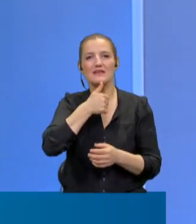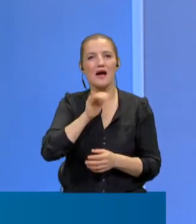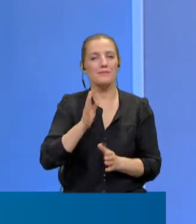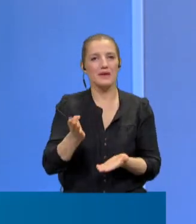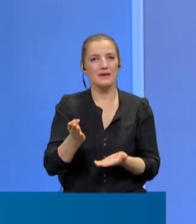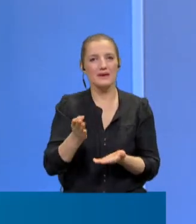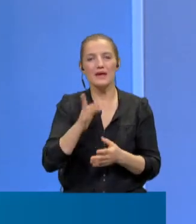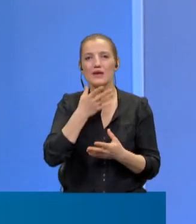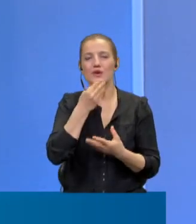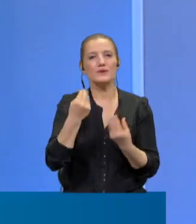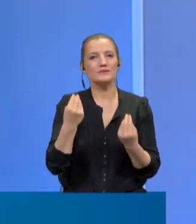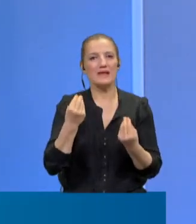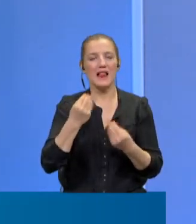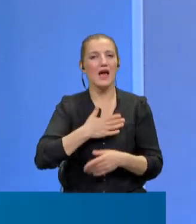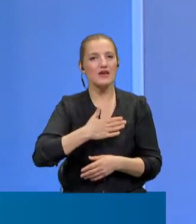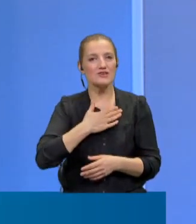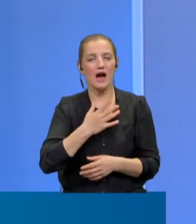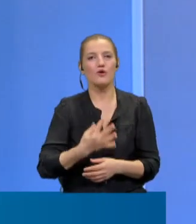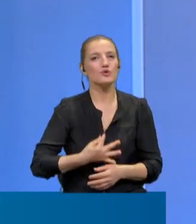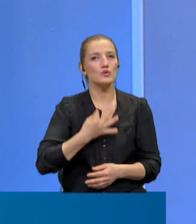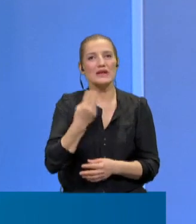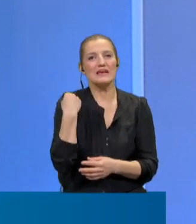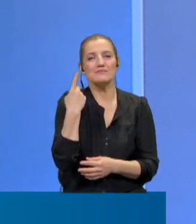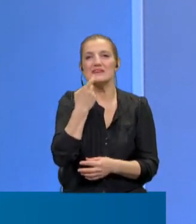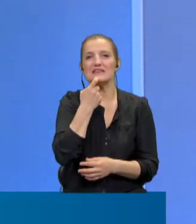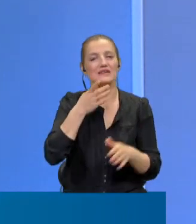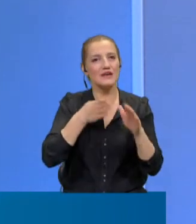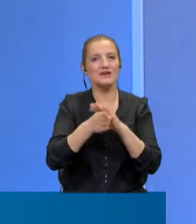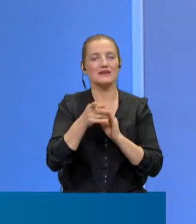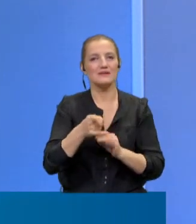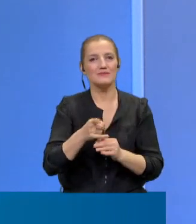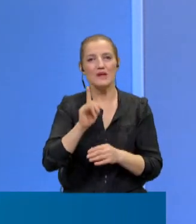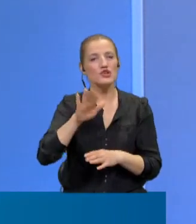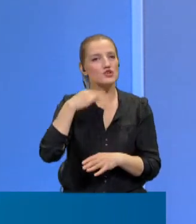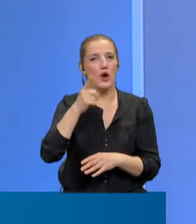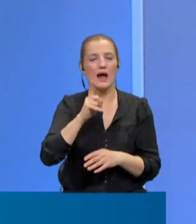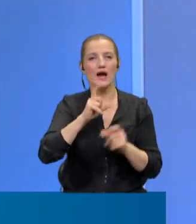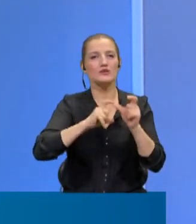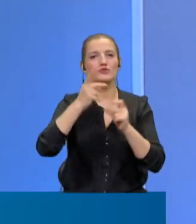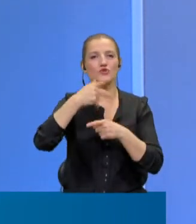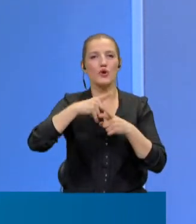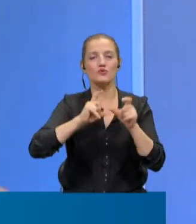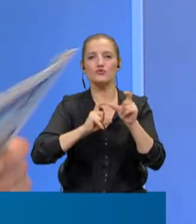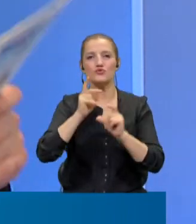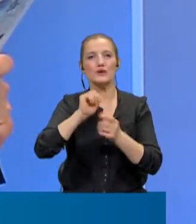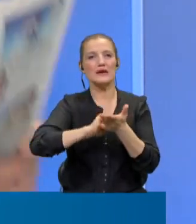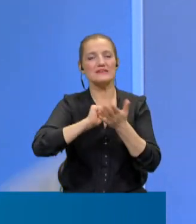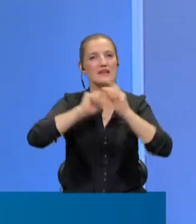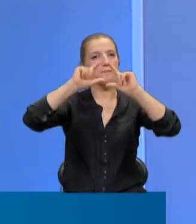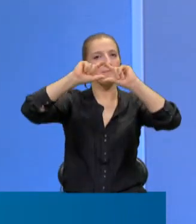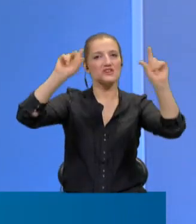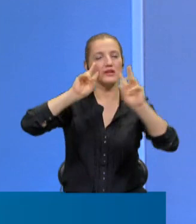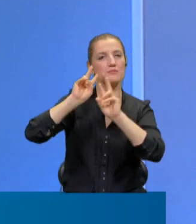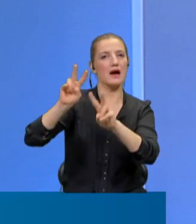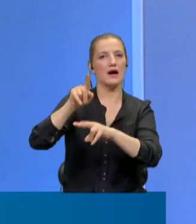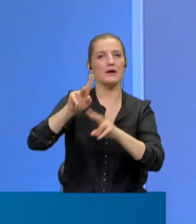Böyle güzel heyecanlı umutla yepyeni bir yıla girdik sonra bir Sözcü gazetesinin manşetine bakalım İrfan